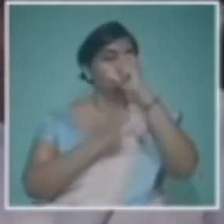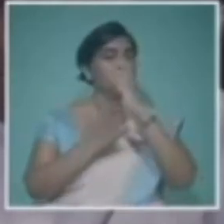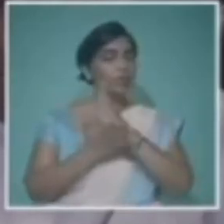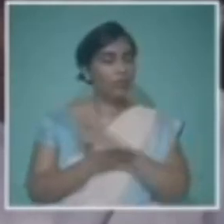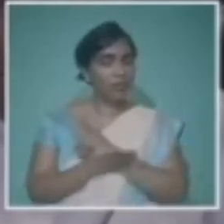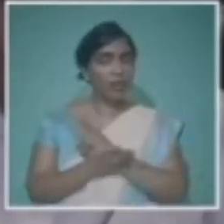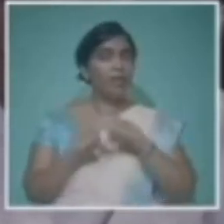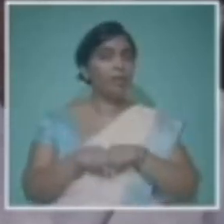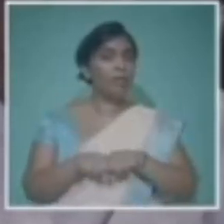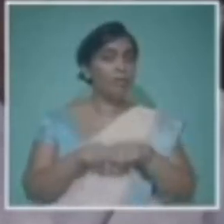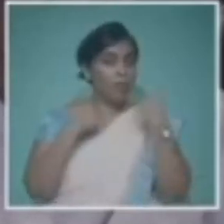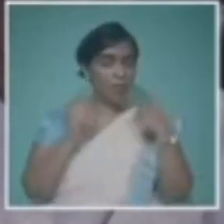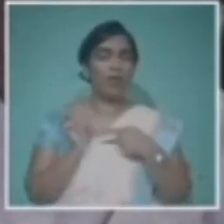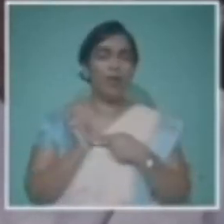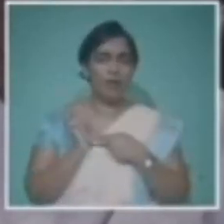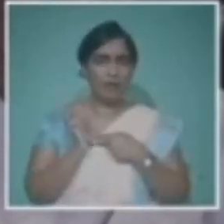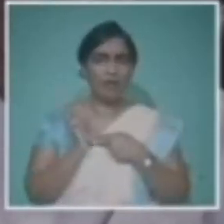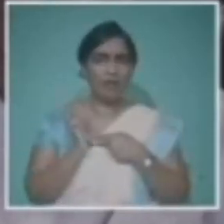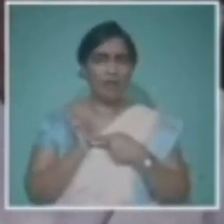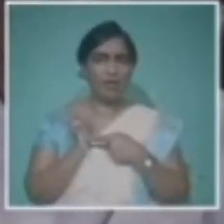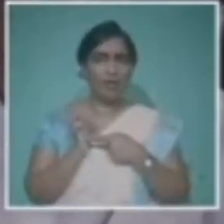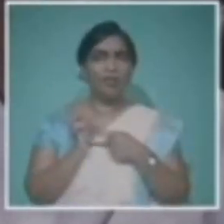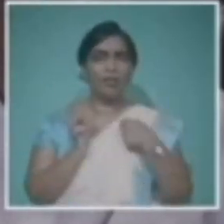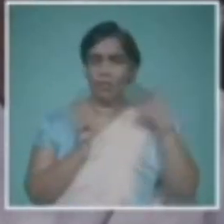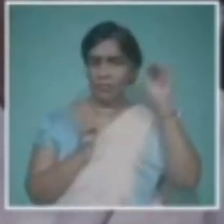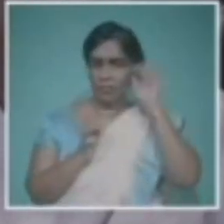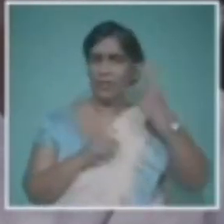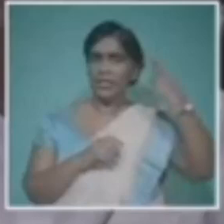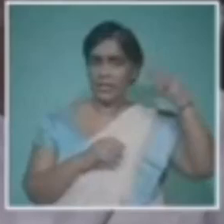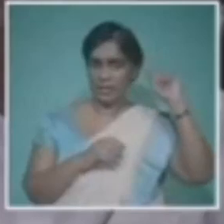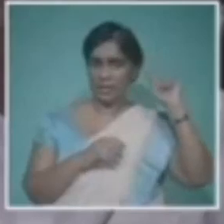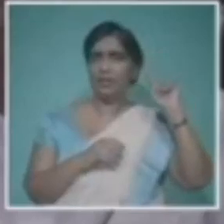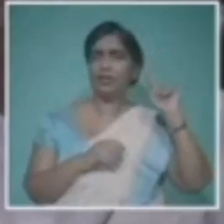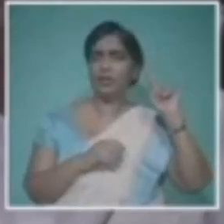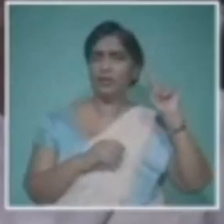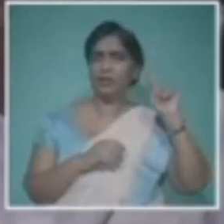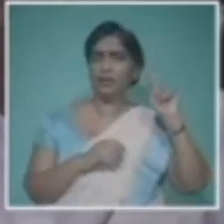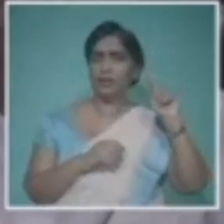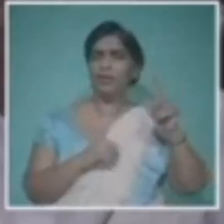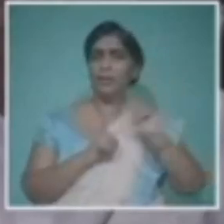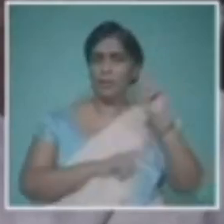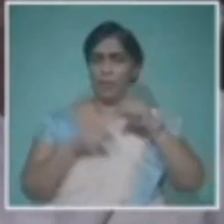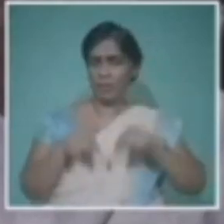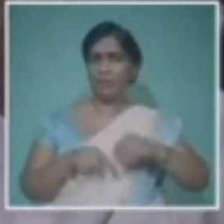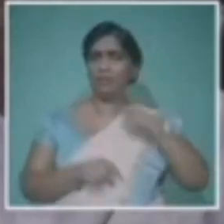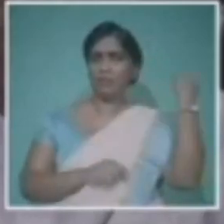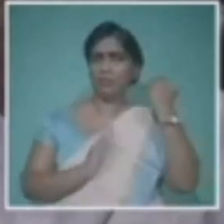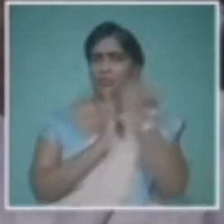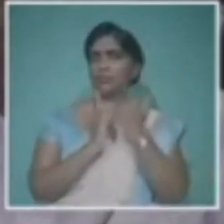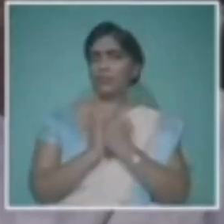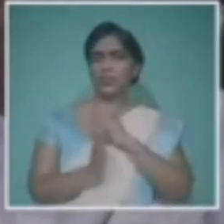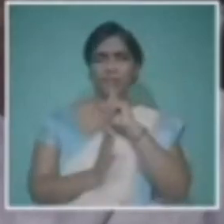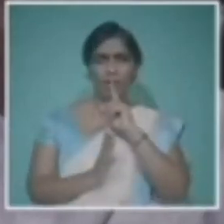ව්‍යවස්ථාව උල්ලංඝනයක් සිදු වෙලා තිබෙනවා. මට දැනගන්න ලැබුණා ඊයේ මේ සභාවේ ඇවිල්ලා කරුණු පැහැදිලි කරා